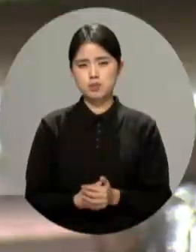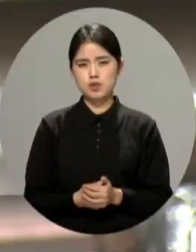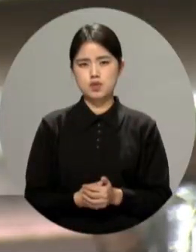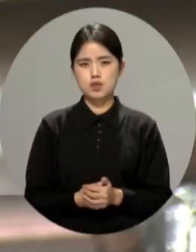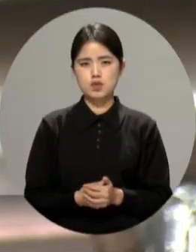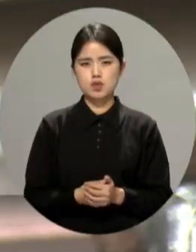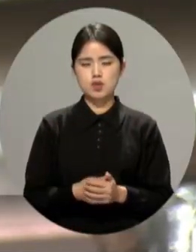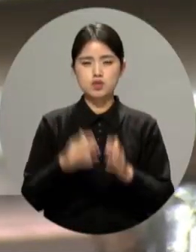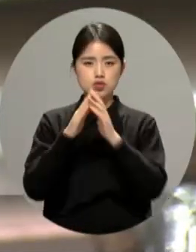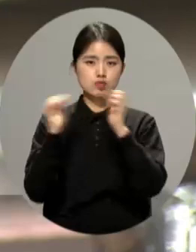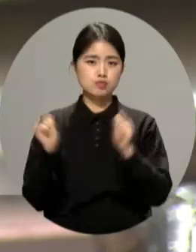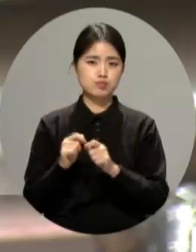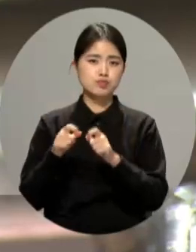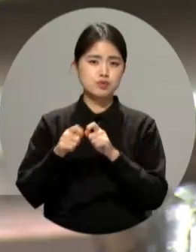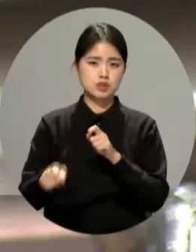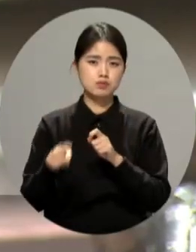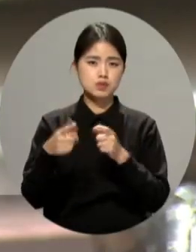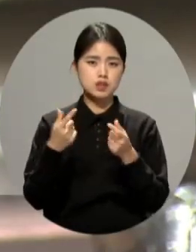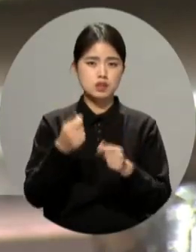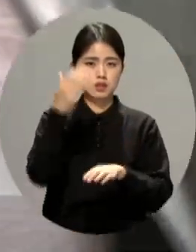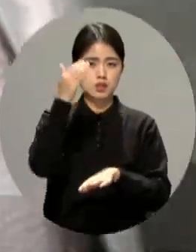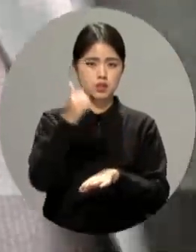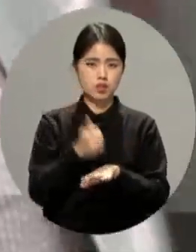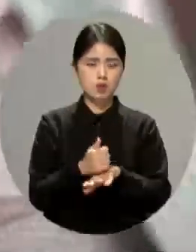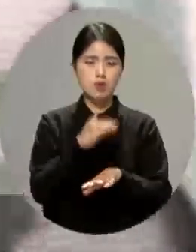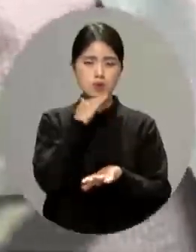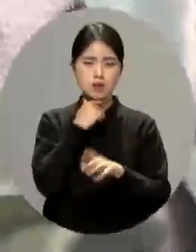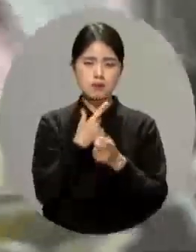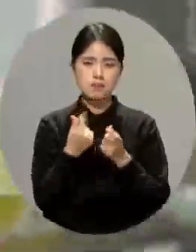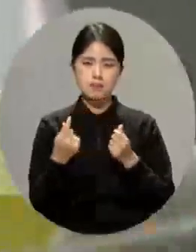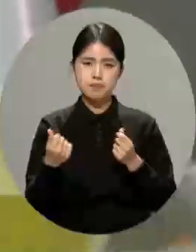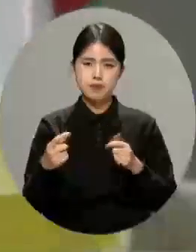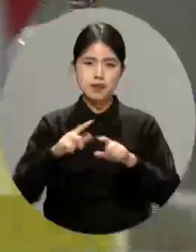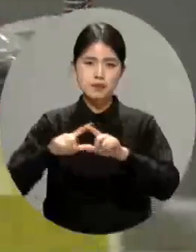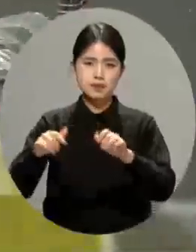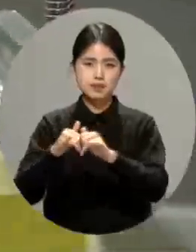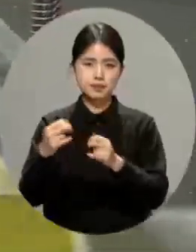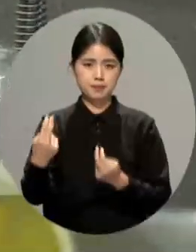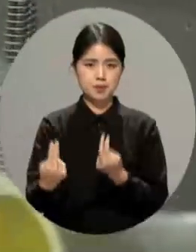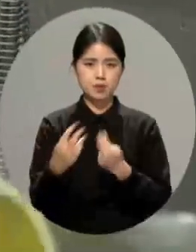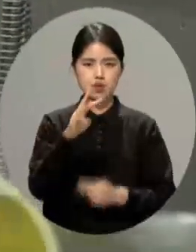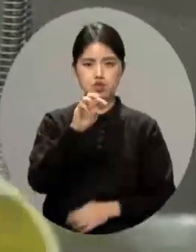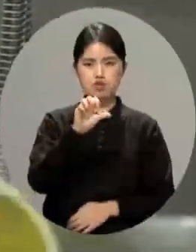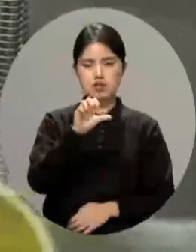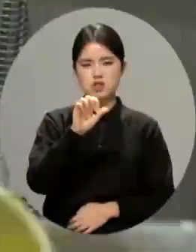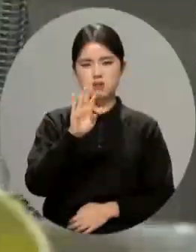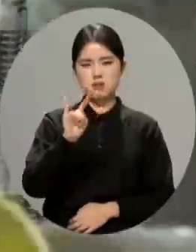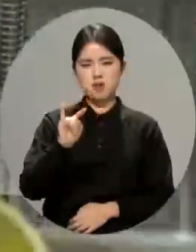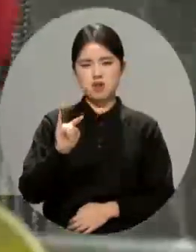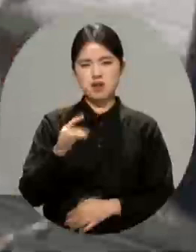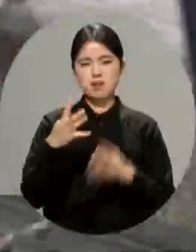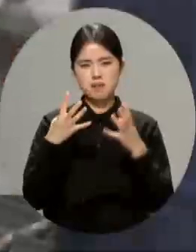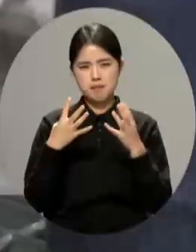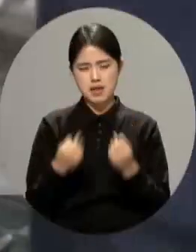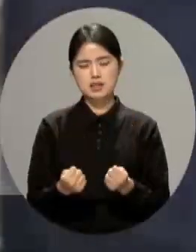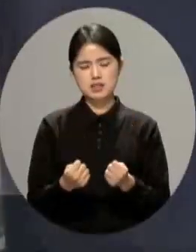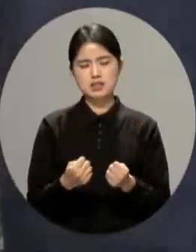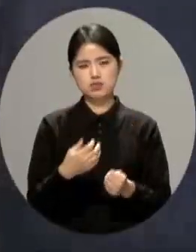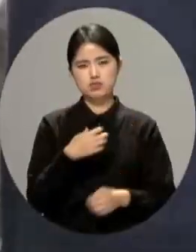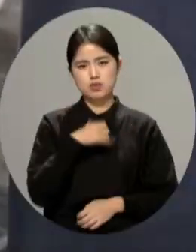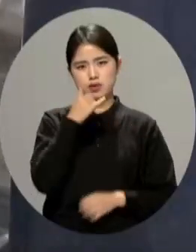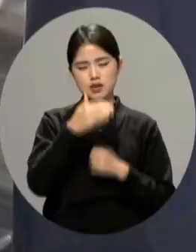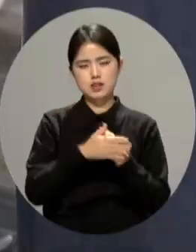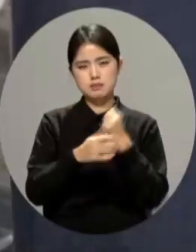교육공무직본부 전북지부는 이 같은 결과는 같은 연령 일반인과 비교해 35배나 높은 발병률이라며